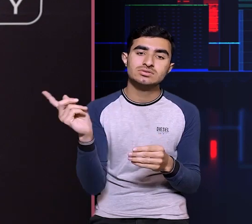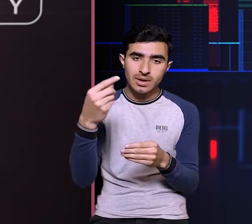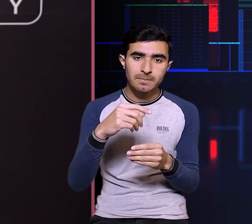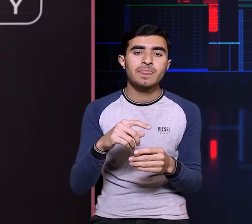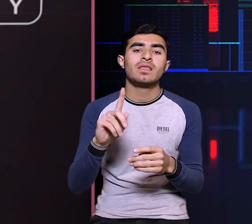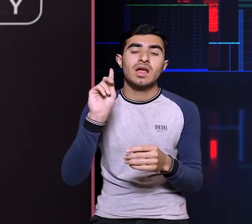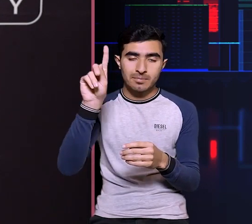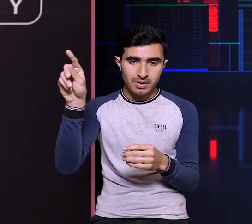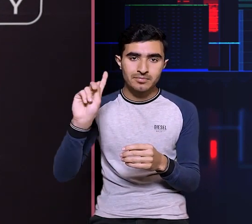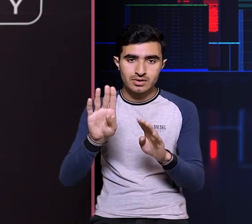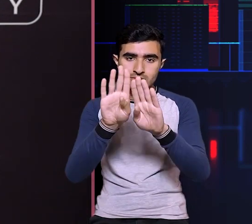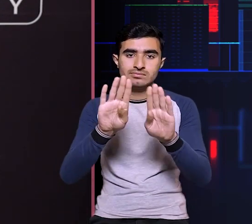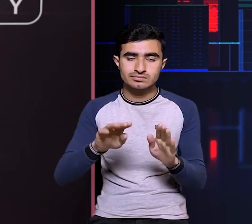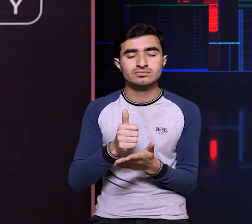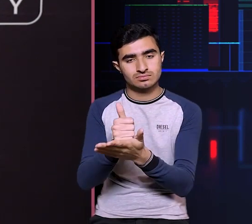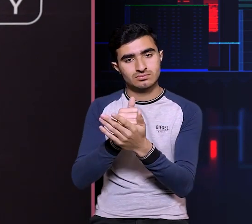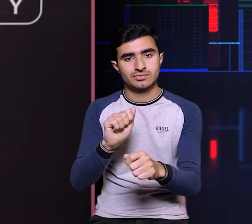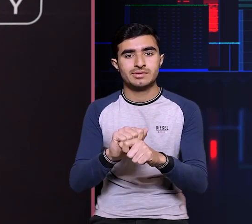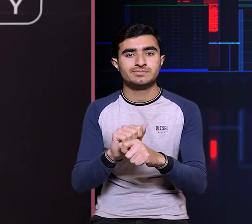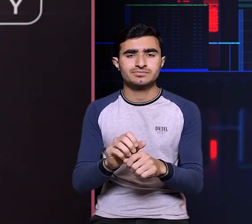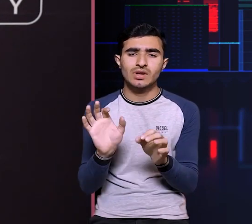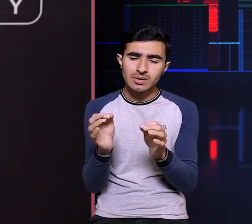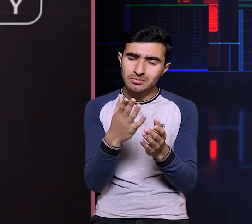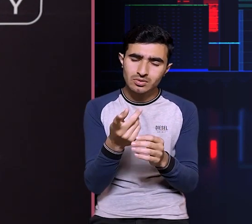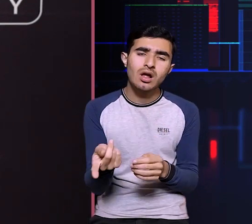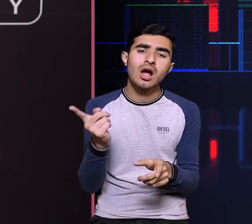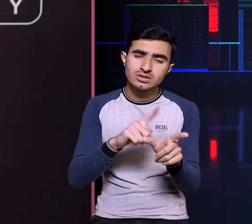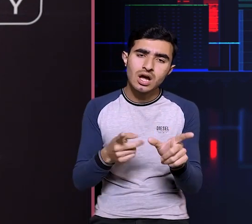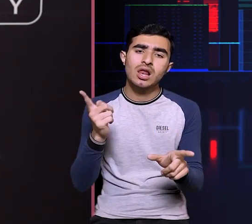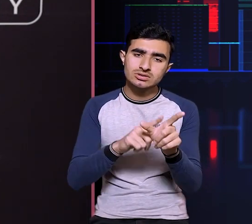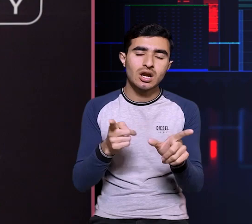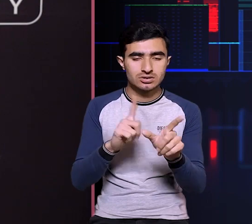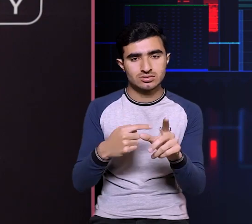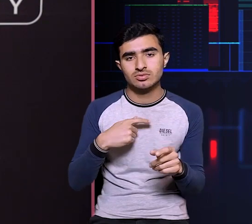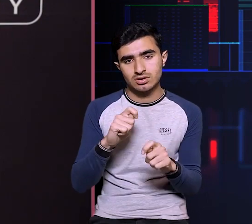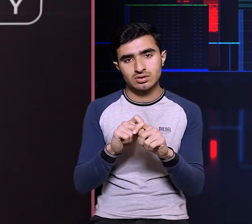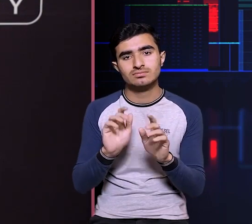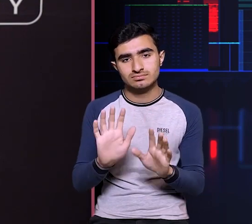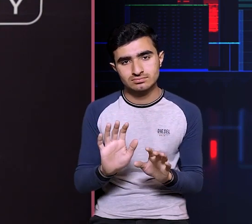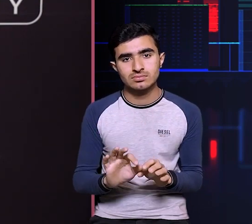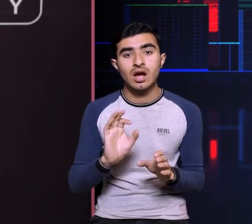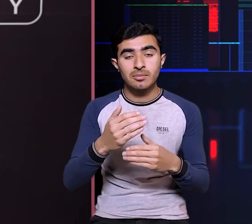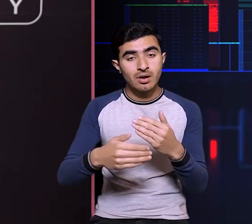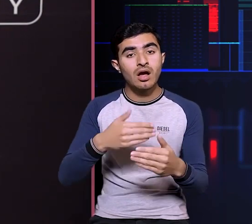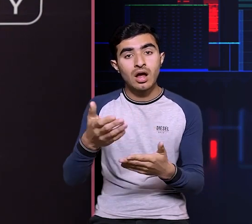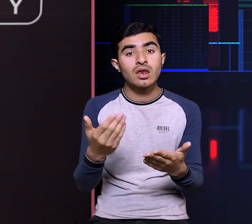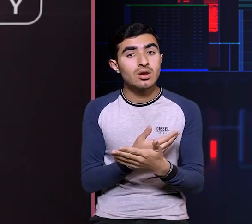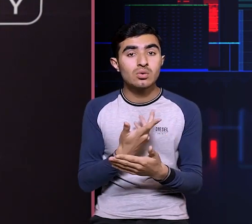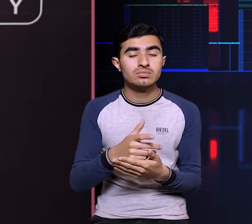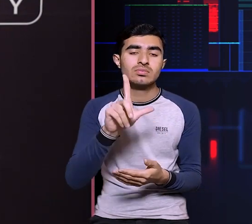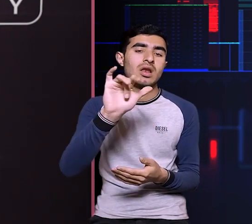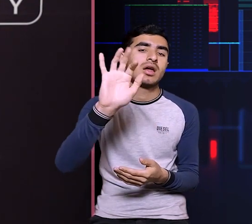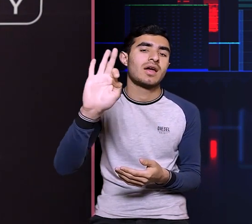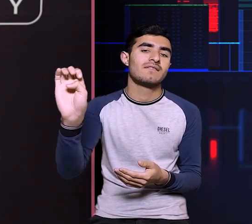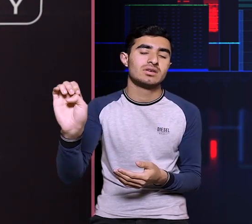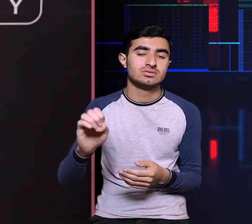अगला ब्रांड जो है दैट इज़ लाइफस्टाइल एग्जीबिशन, जो इस वक्त 16th होने जा रहा है इस साल. इसमें जो ख़वातीन कोविड की वजह से वी